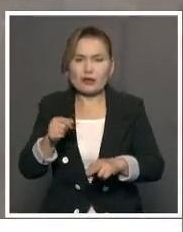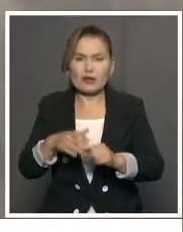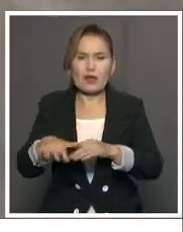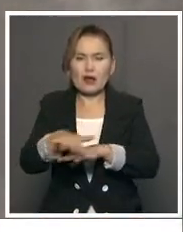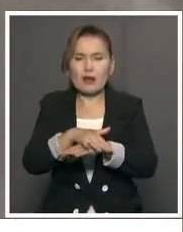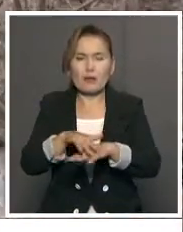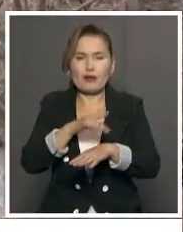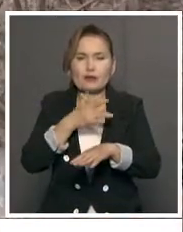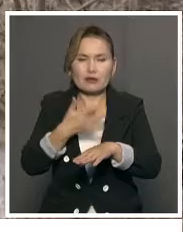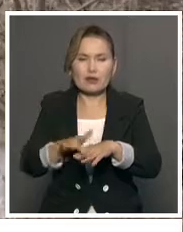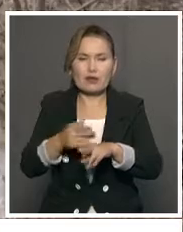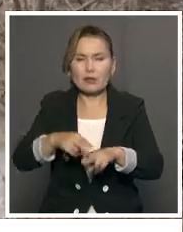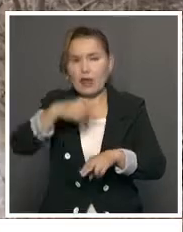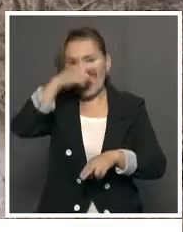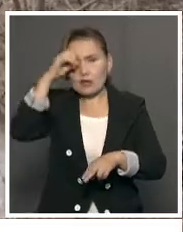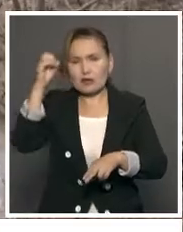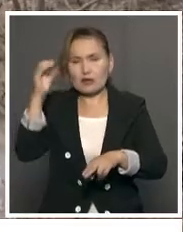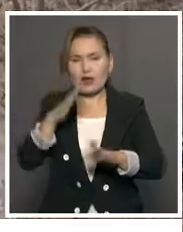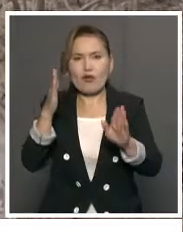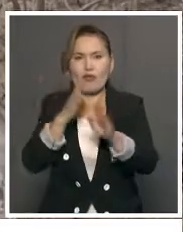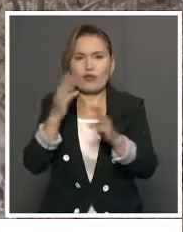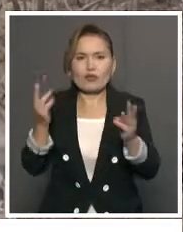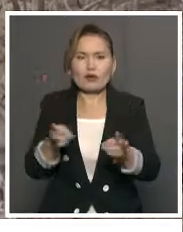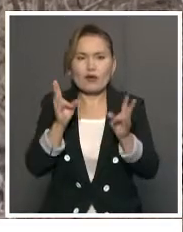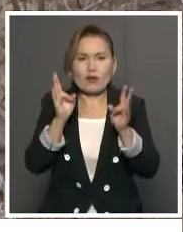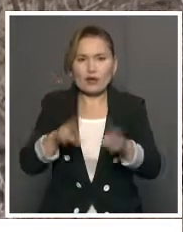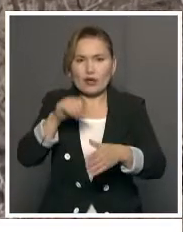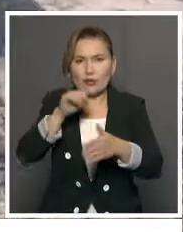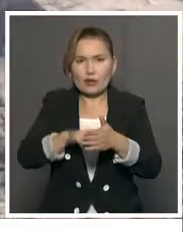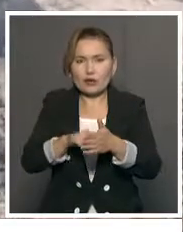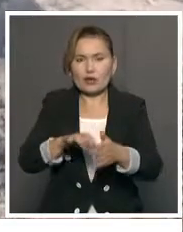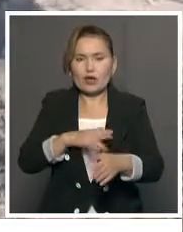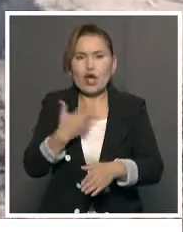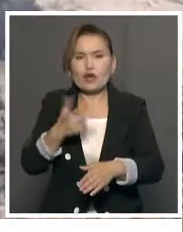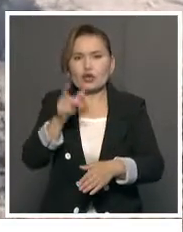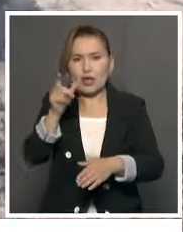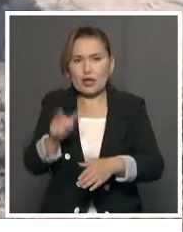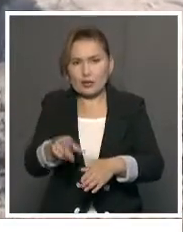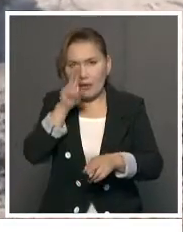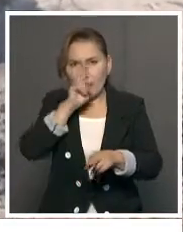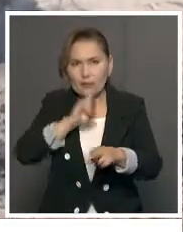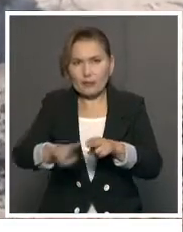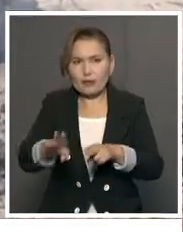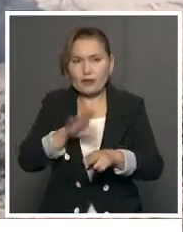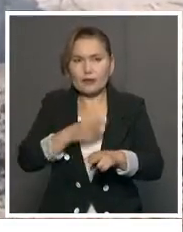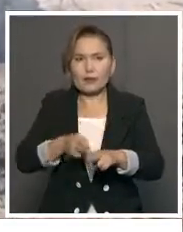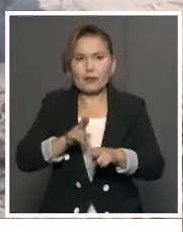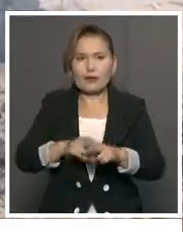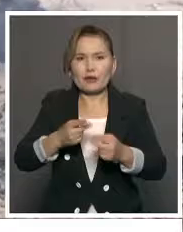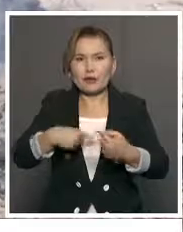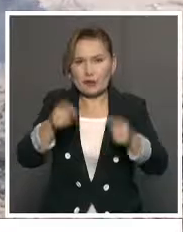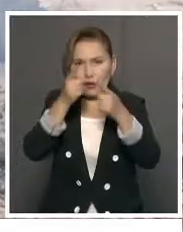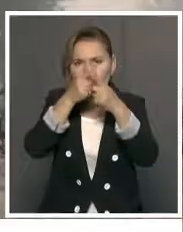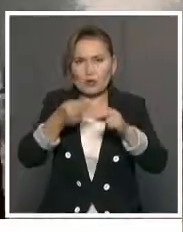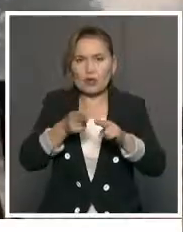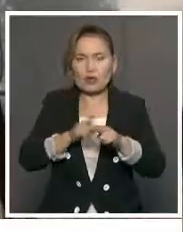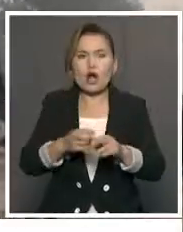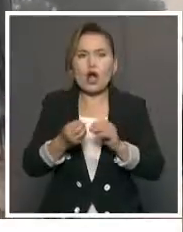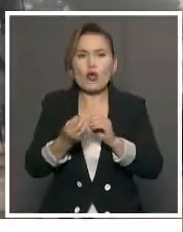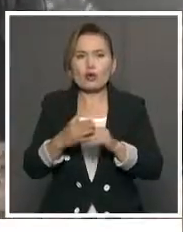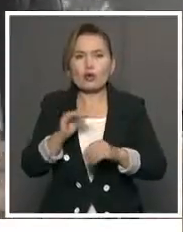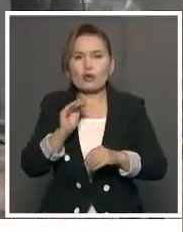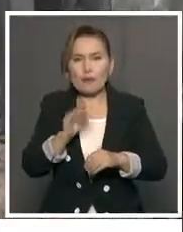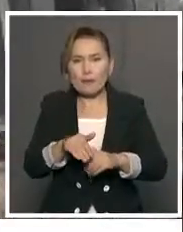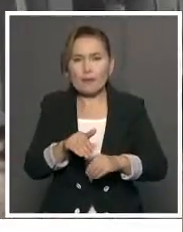мен қуаңшылық оттың жылдам тарауына себеп болды. Үш адам жоғалып кеткен. Рейтер агенттігінің мәліметінше 14